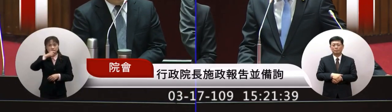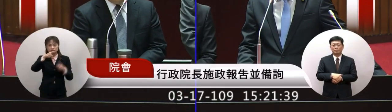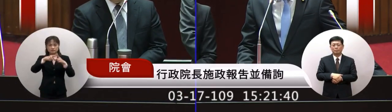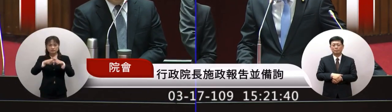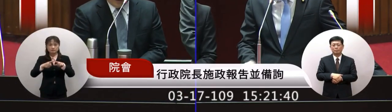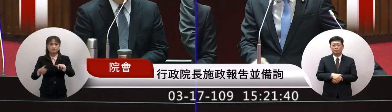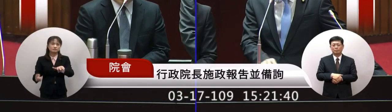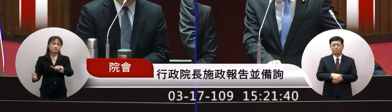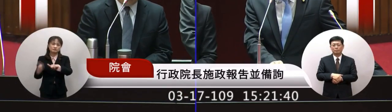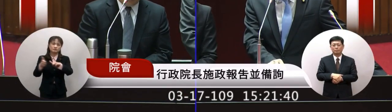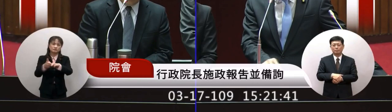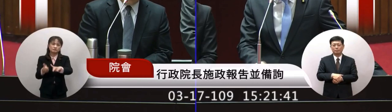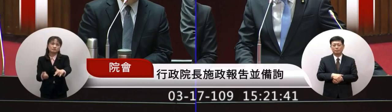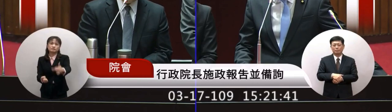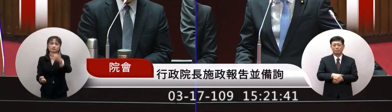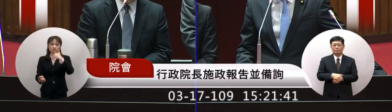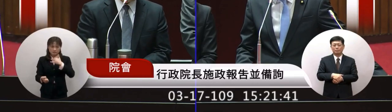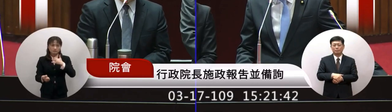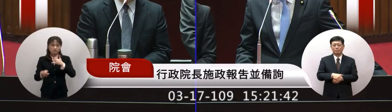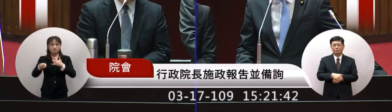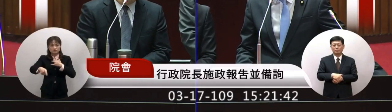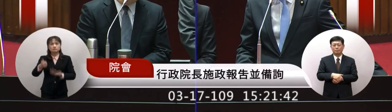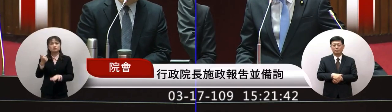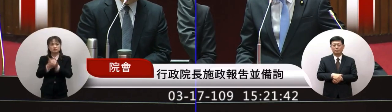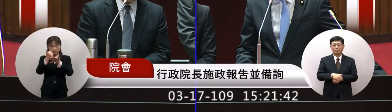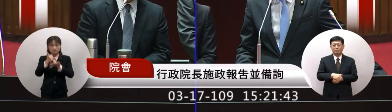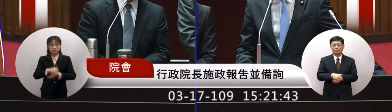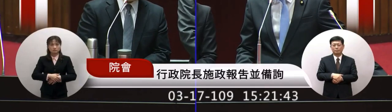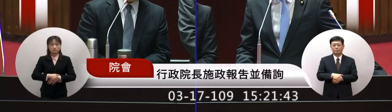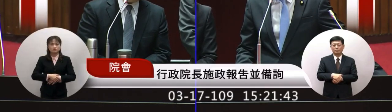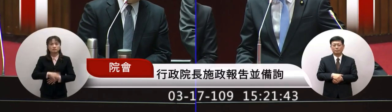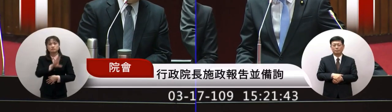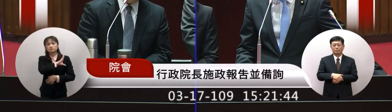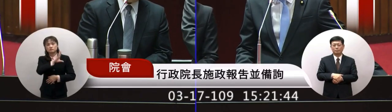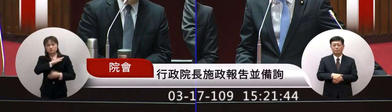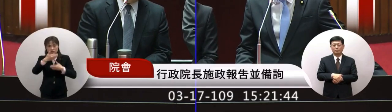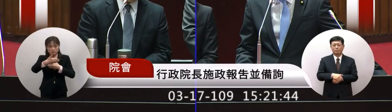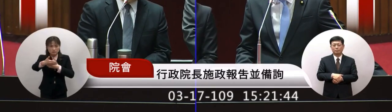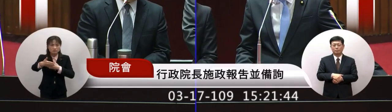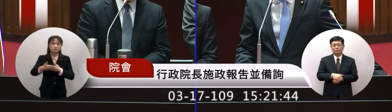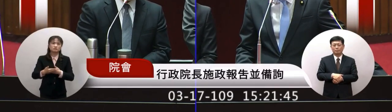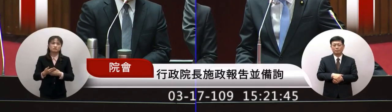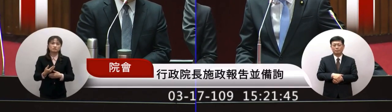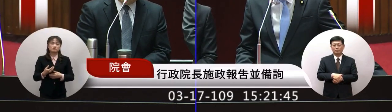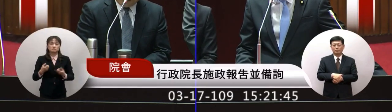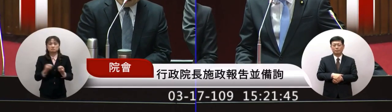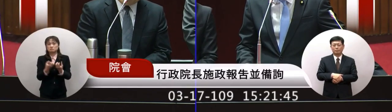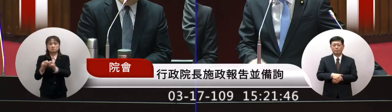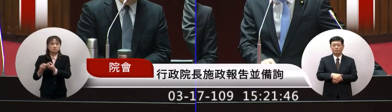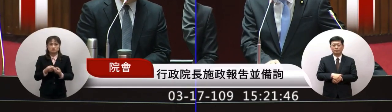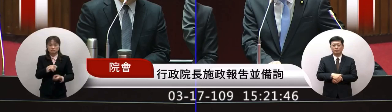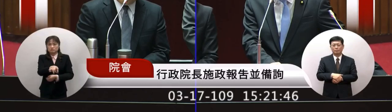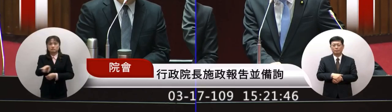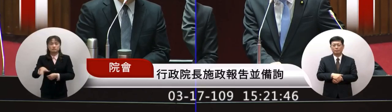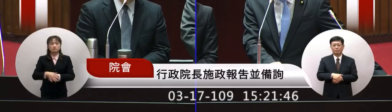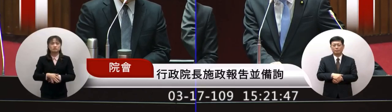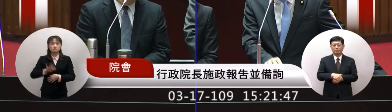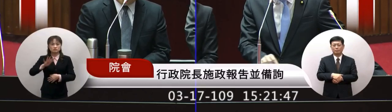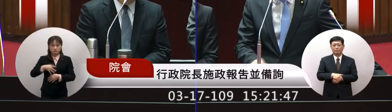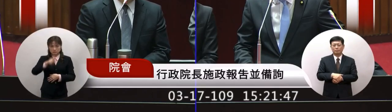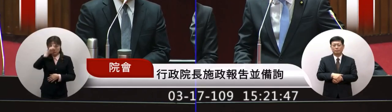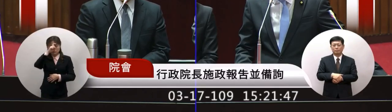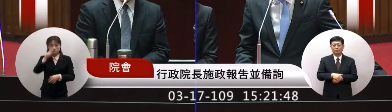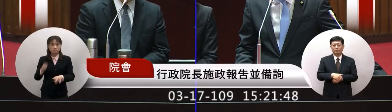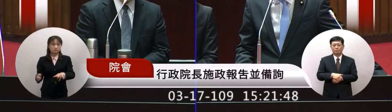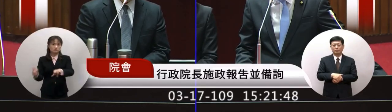接回来，也有接回来了，中间也真的是一波三折了。但我们为了接回同胞，